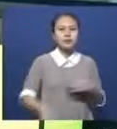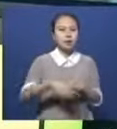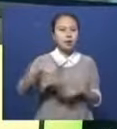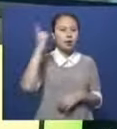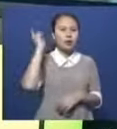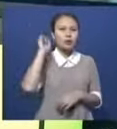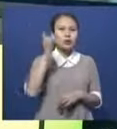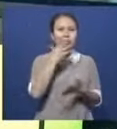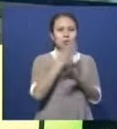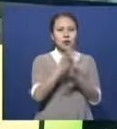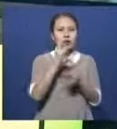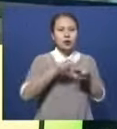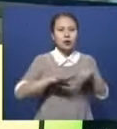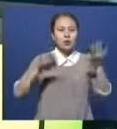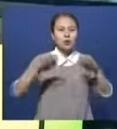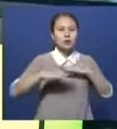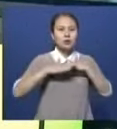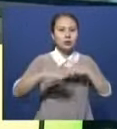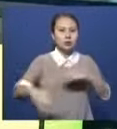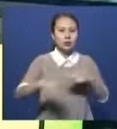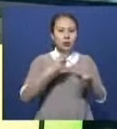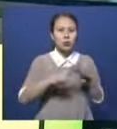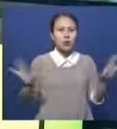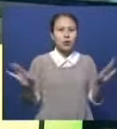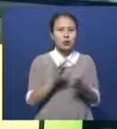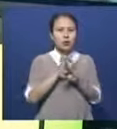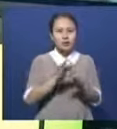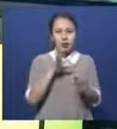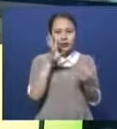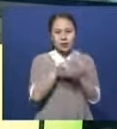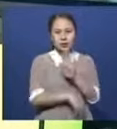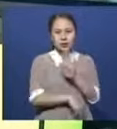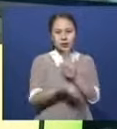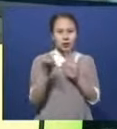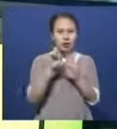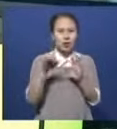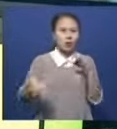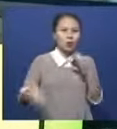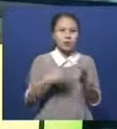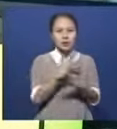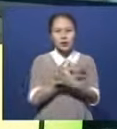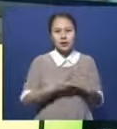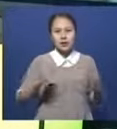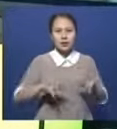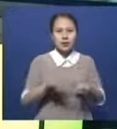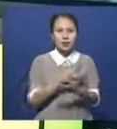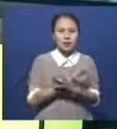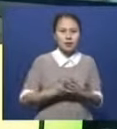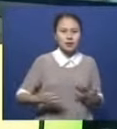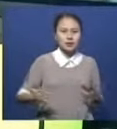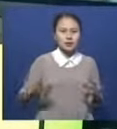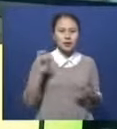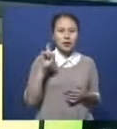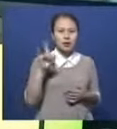Ежелгі сақ дәуірінде табылған көне аспаптар заманауи оркестрлердің құрамына енгізілмек. Нарғобыз, сасырнай, қамыссырнай сынды бағзы